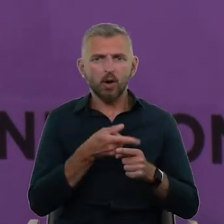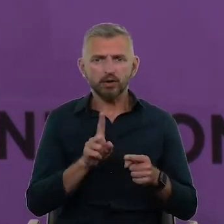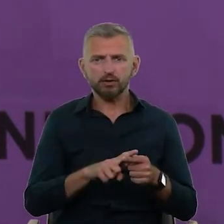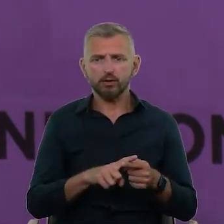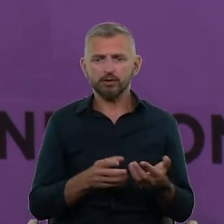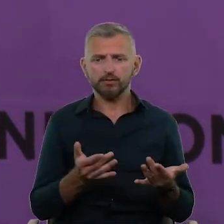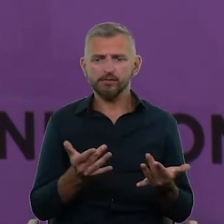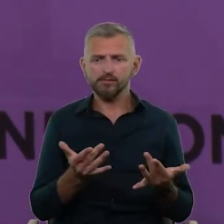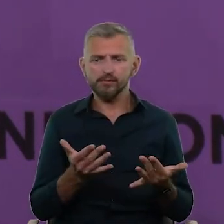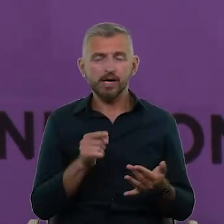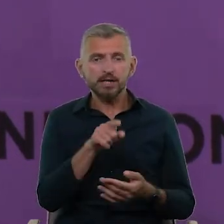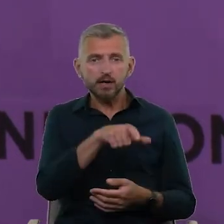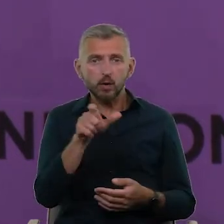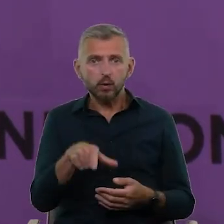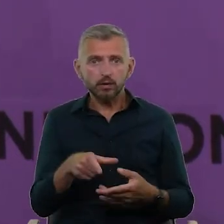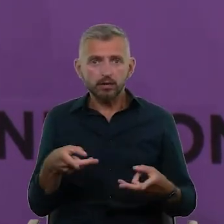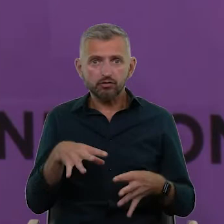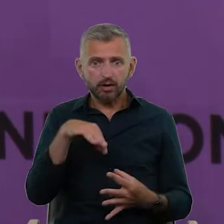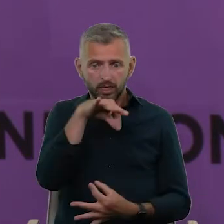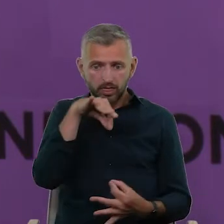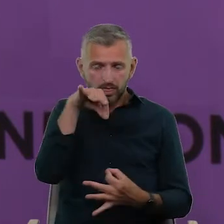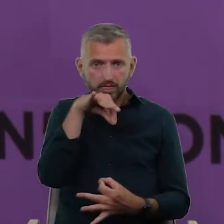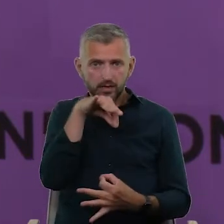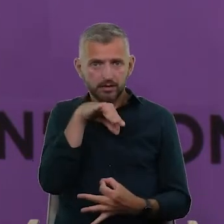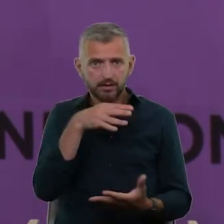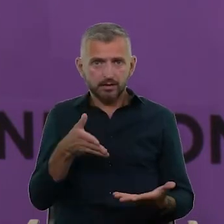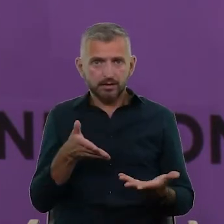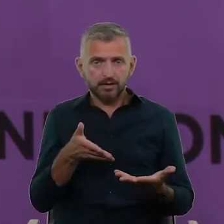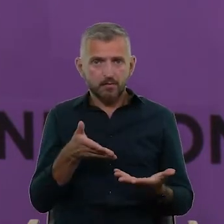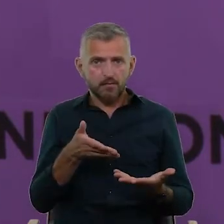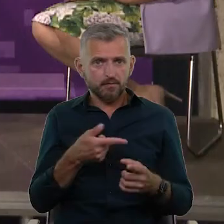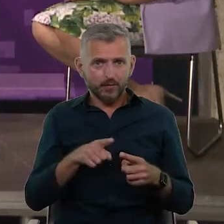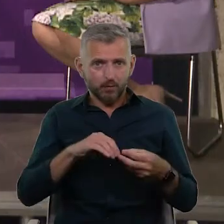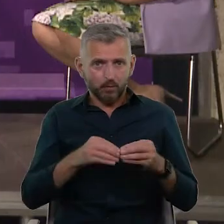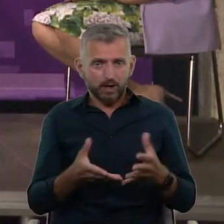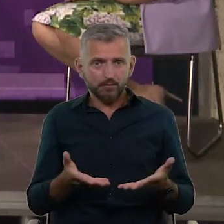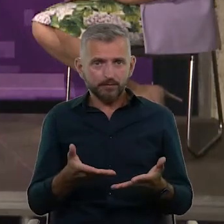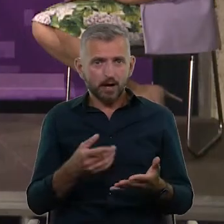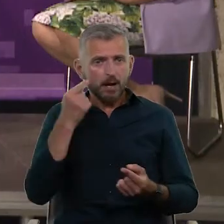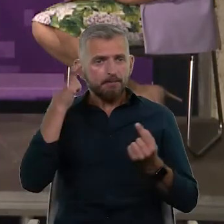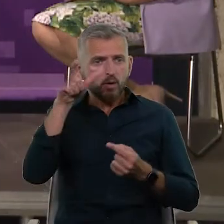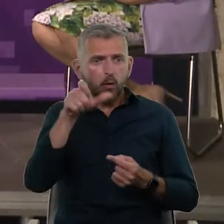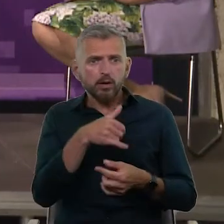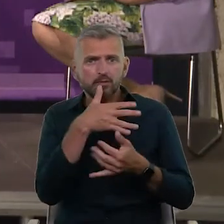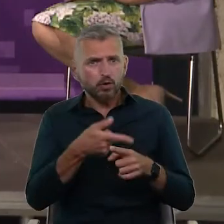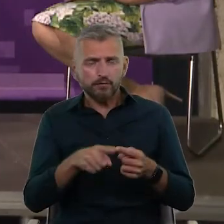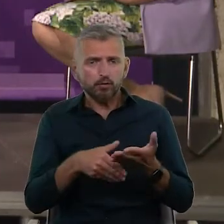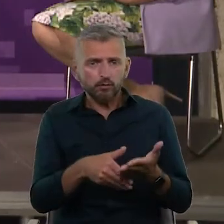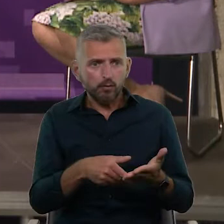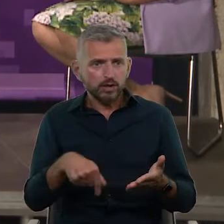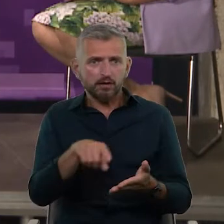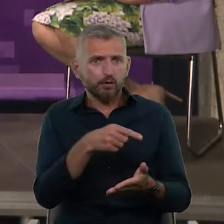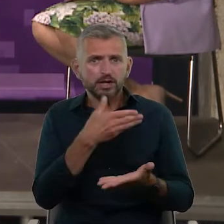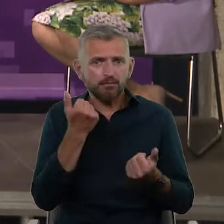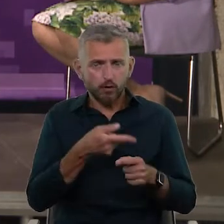ну, ці люди залишаються сам на сам з цією проблемою. Їм навіть, ну, так ми говорили, ну, психолог тобі не може в цьому допомогти, вони не мають в